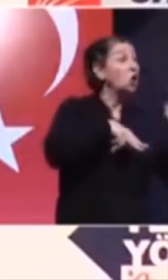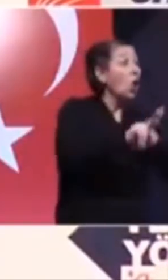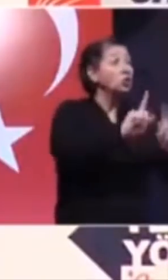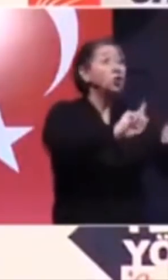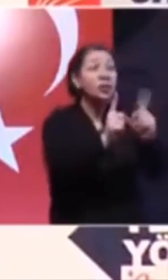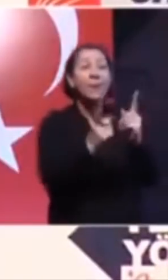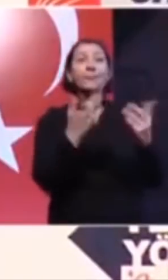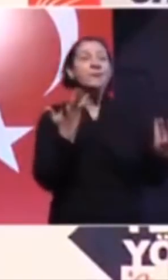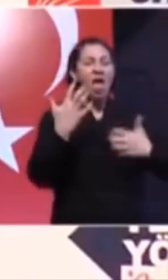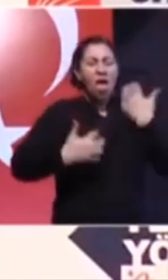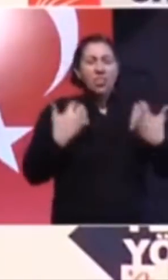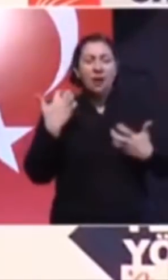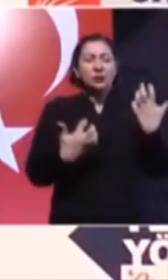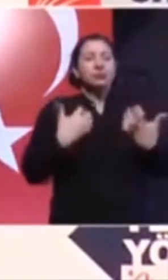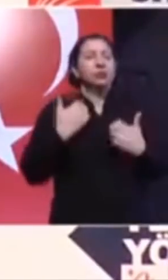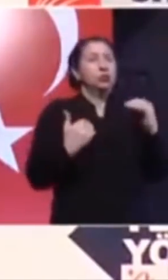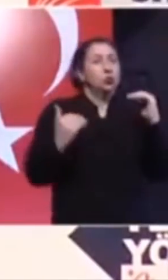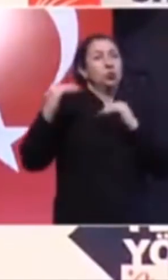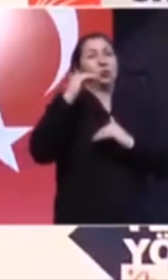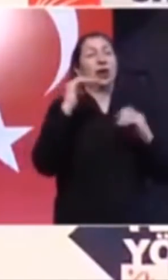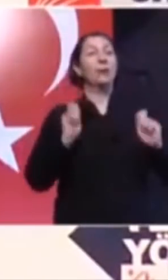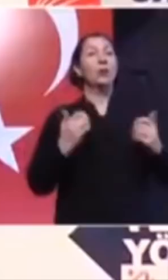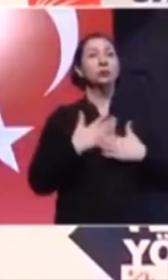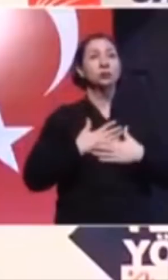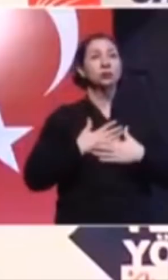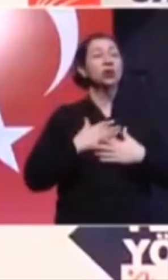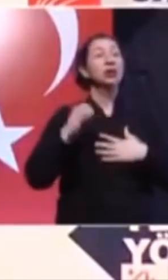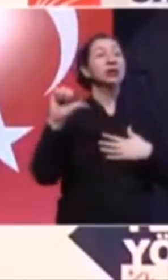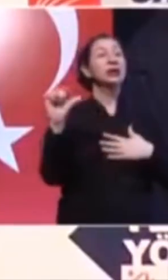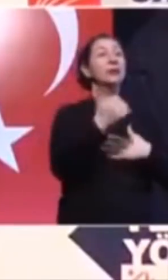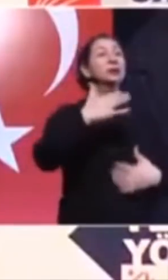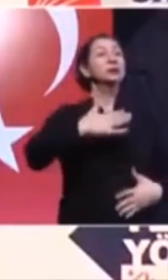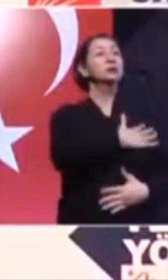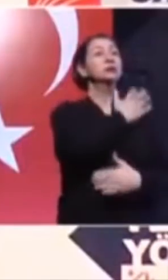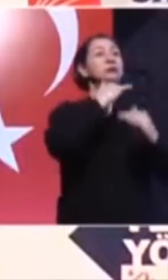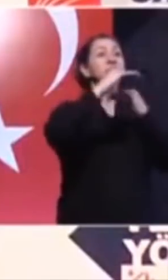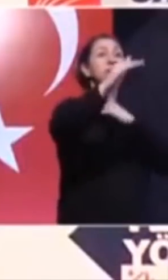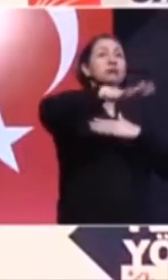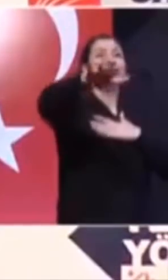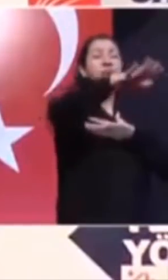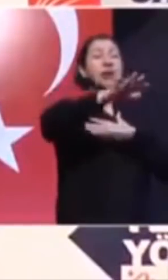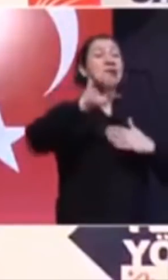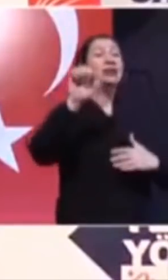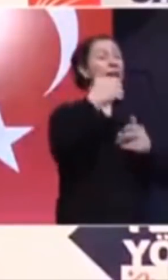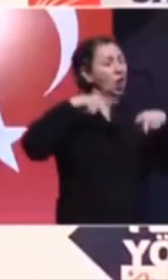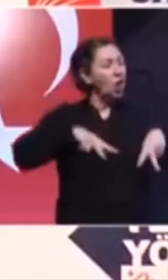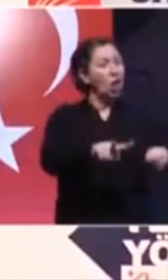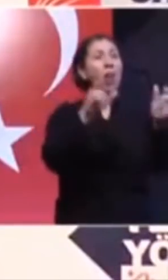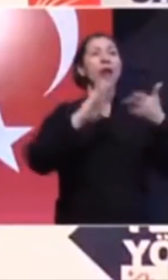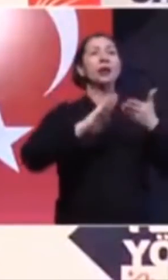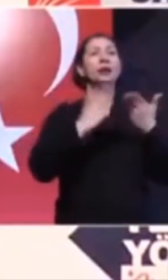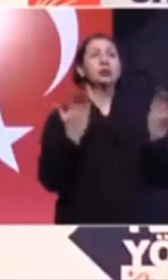yöntemlerimizle enerjimizi yüksek tutuyoruz. Kıymetli Cumhuriyet Halk Partililer, değerli yol